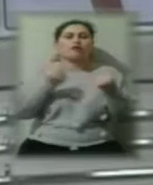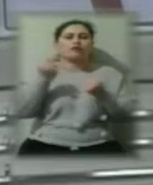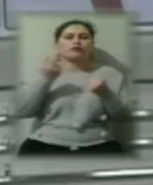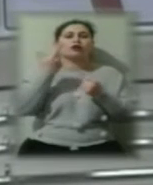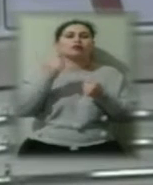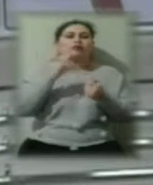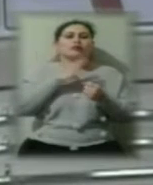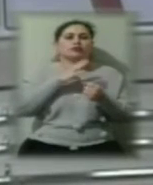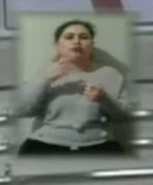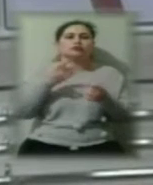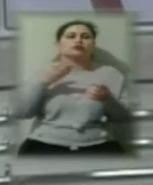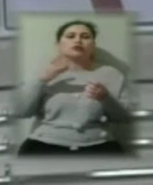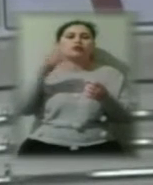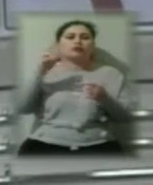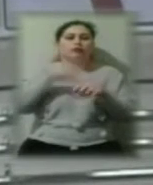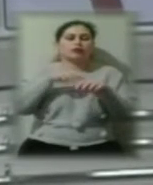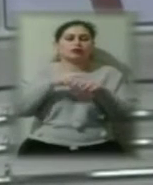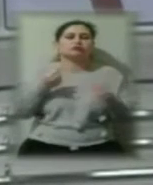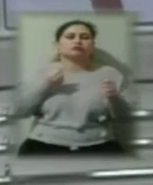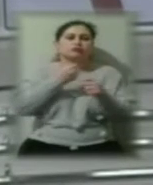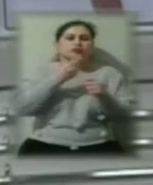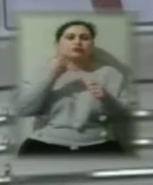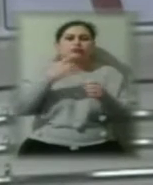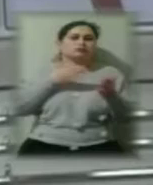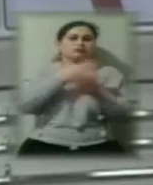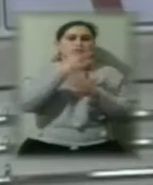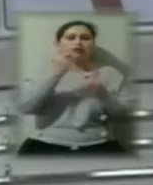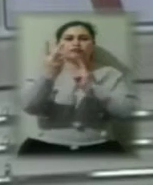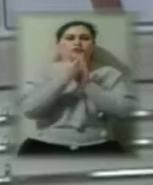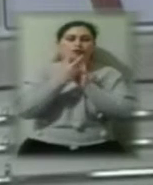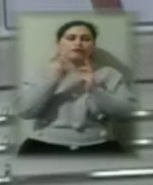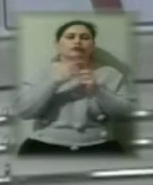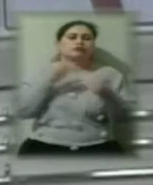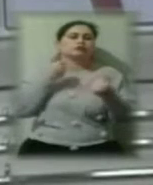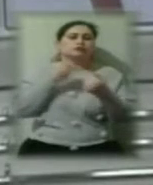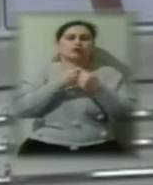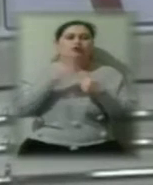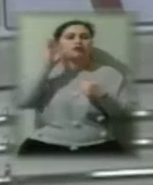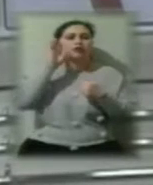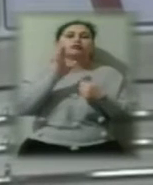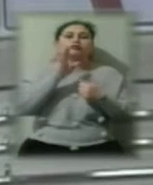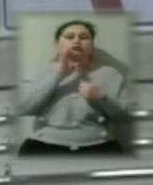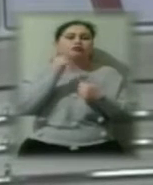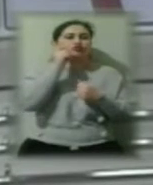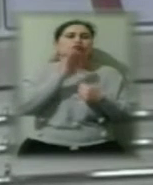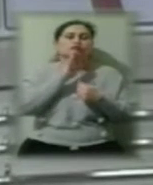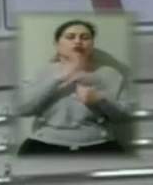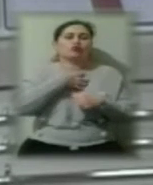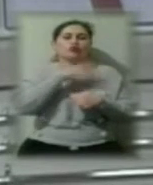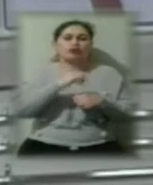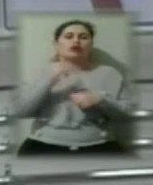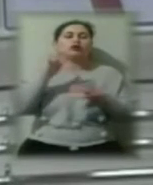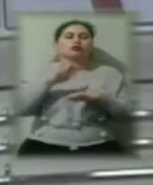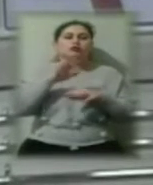виїхав на зустрічну смугу, що їх призвело до аварії. У результаті зіткнення чоловік та жінка, пасажири ВАЗа, загинули на місці. 9-річна